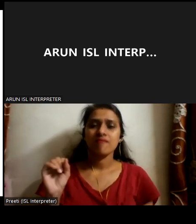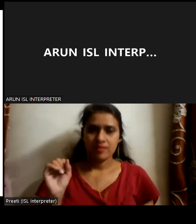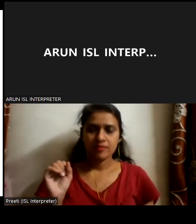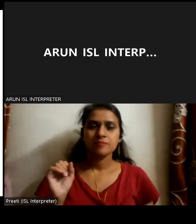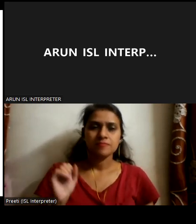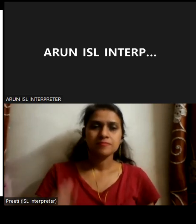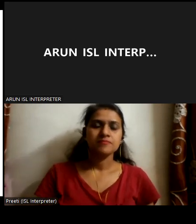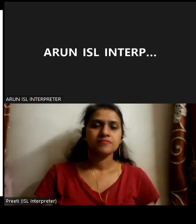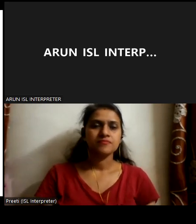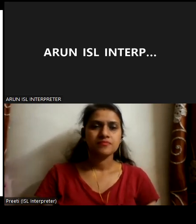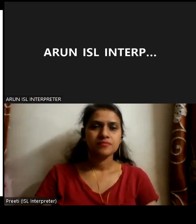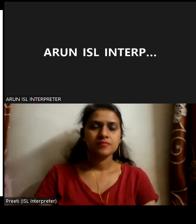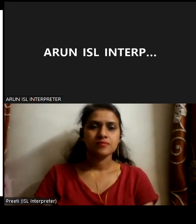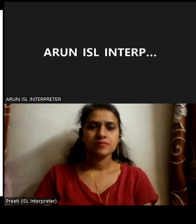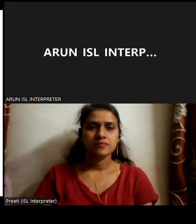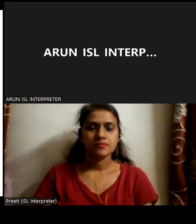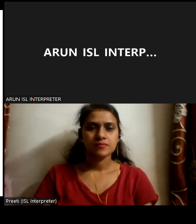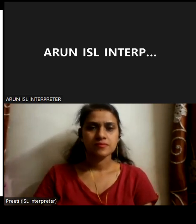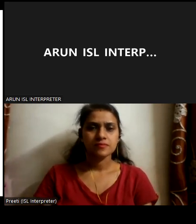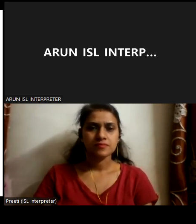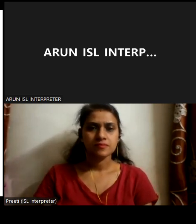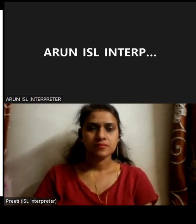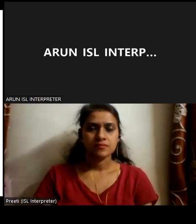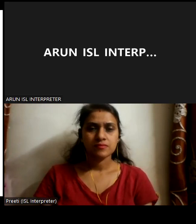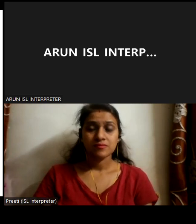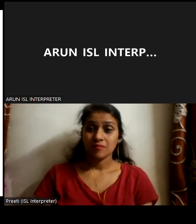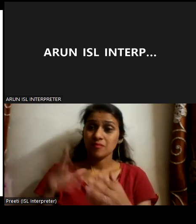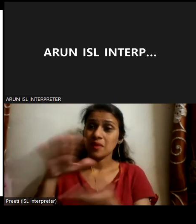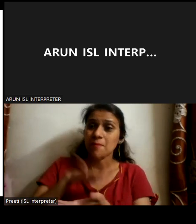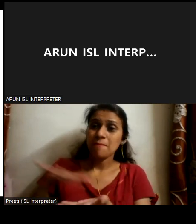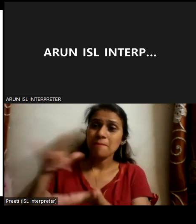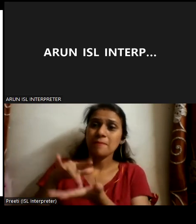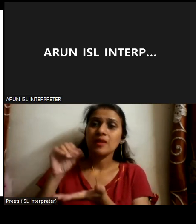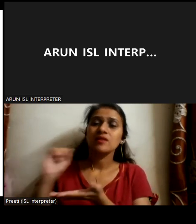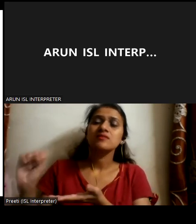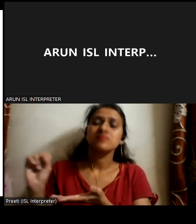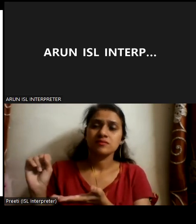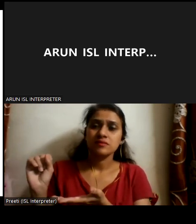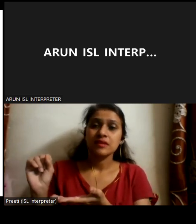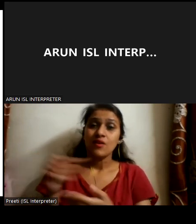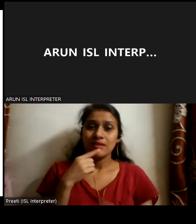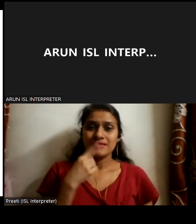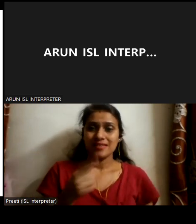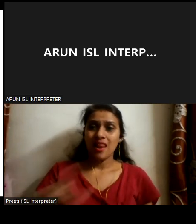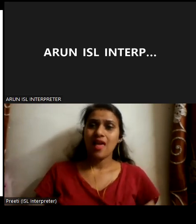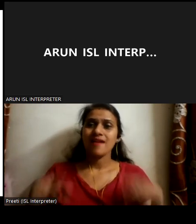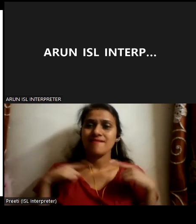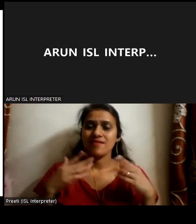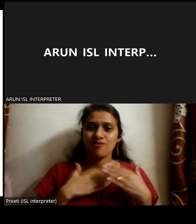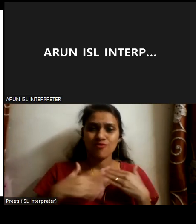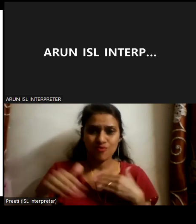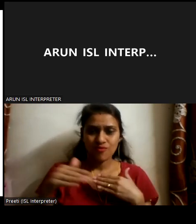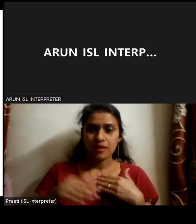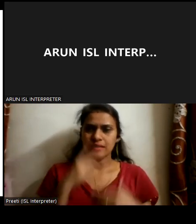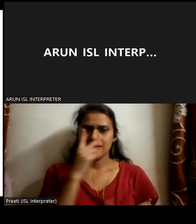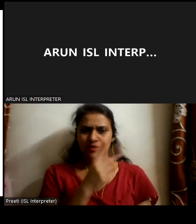विच कैनॉट बी परस्यूड इन द रीजन. सो वेन वी टॉक अबाउट लाइवलीहुड we not only look